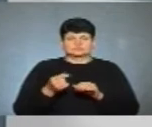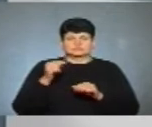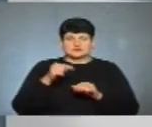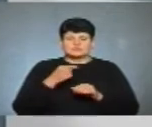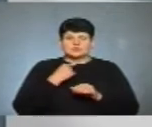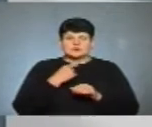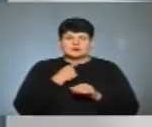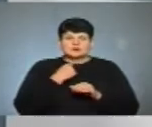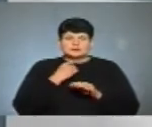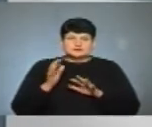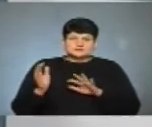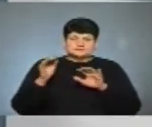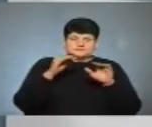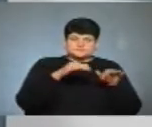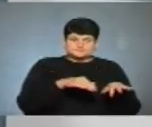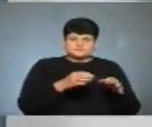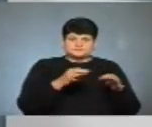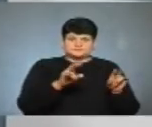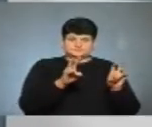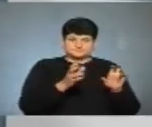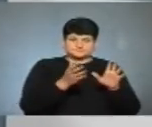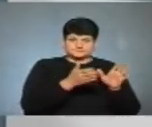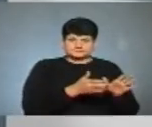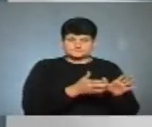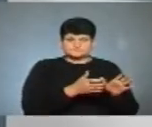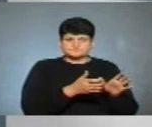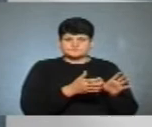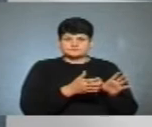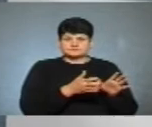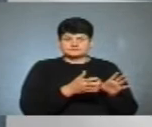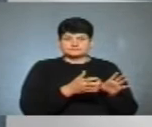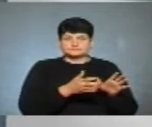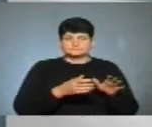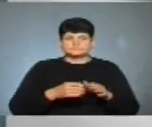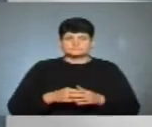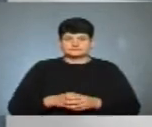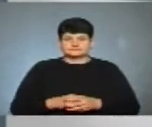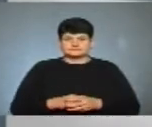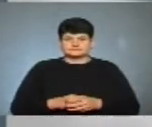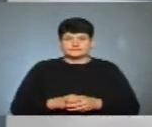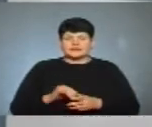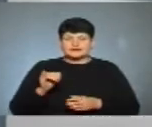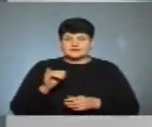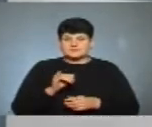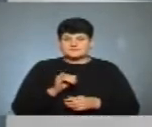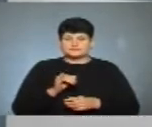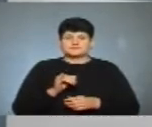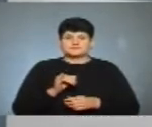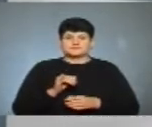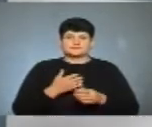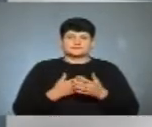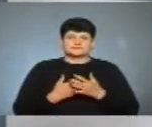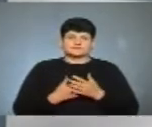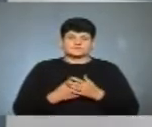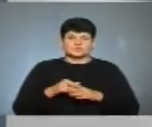ми моніторили, перетікання голосів від «Слуги народу» йшло до «Свободи». І, скажімо